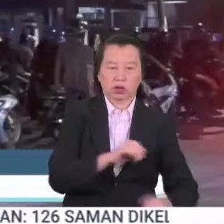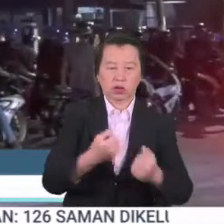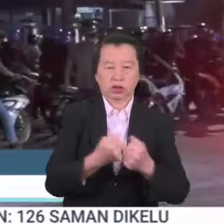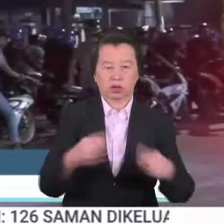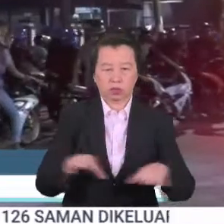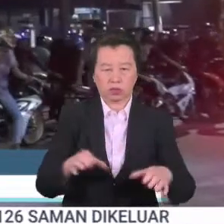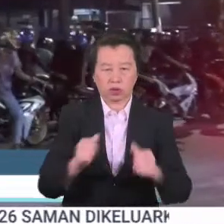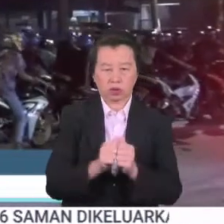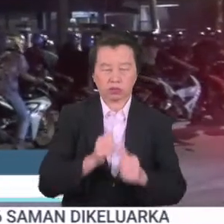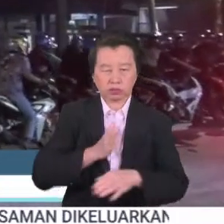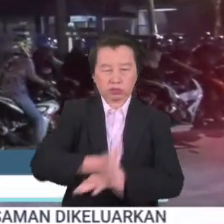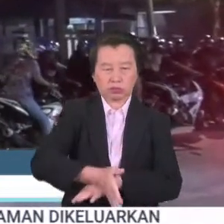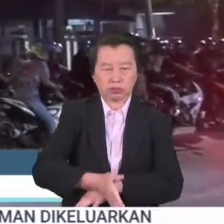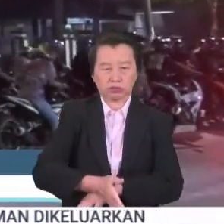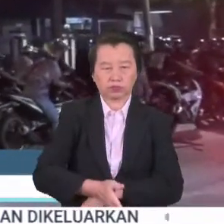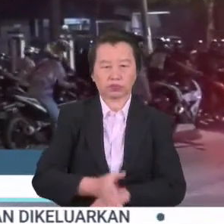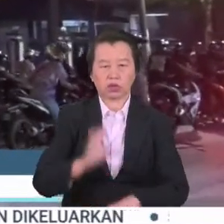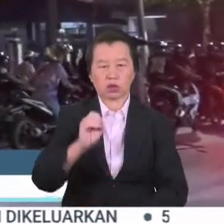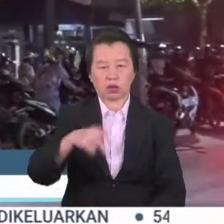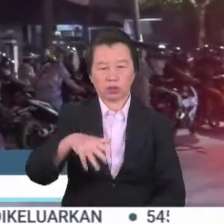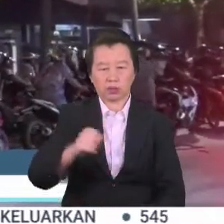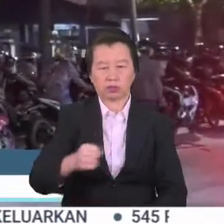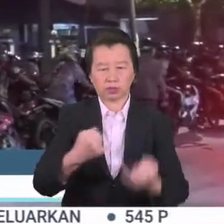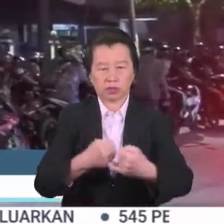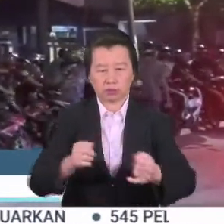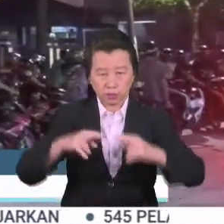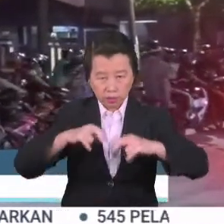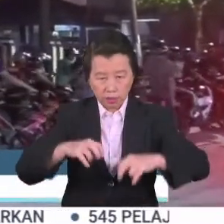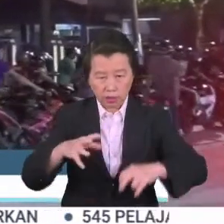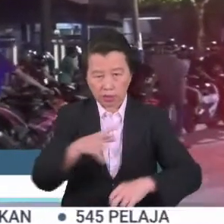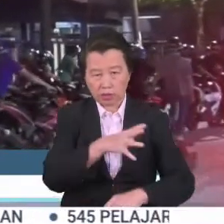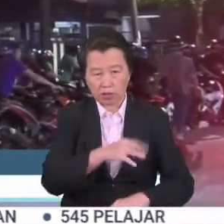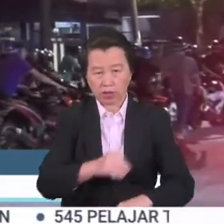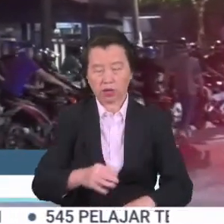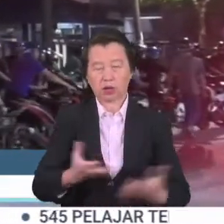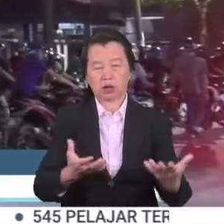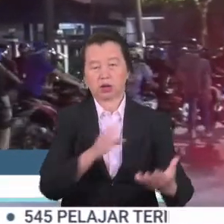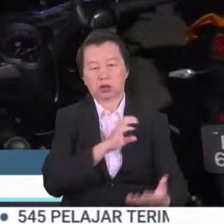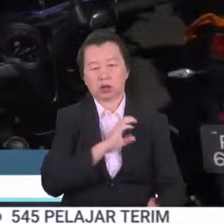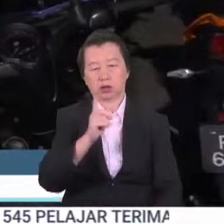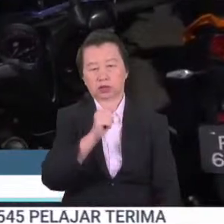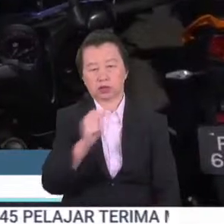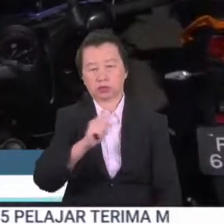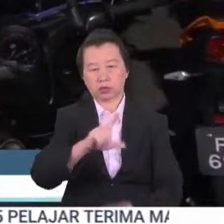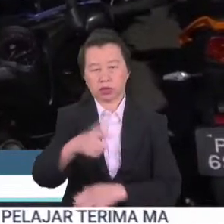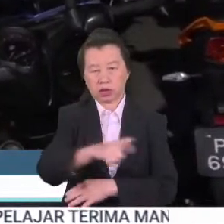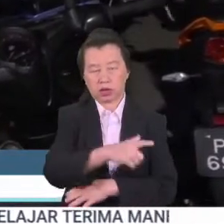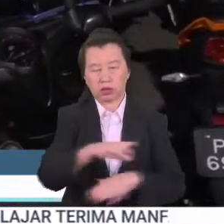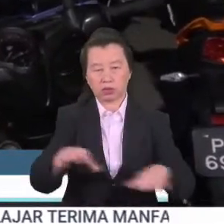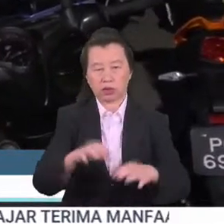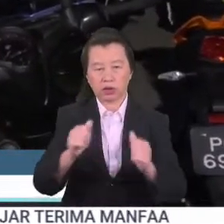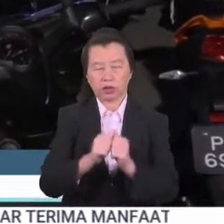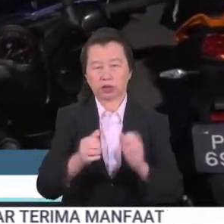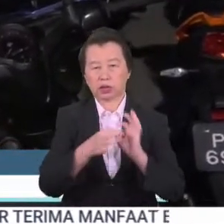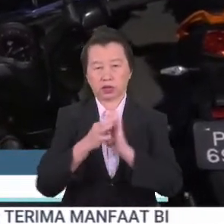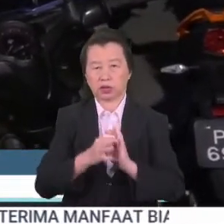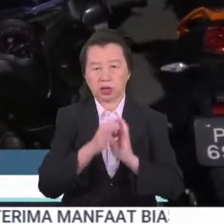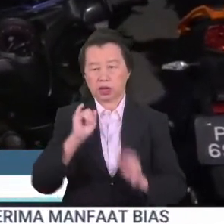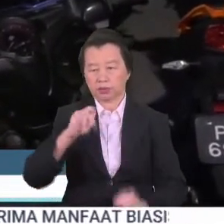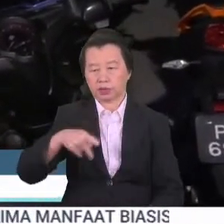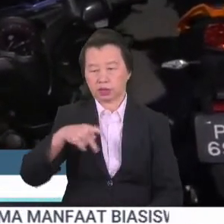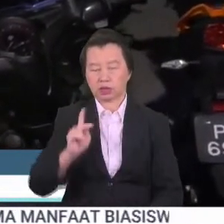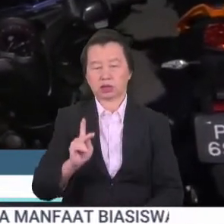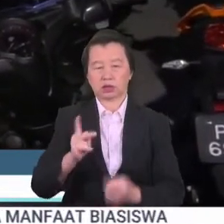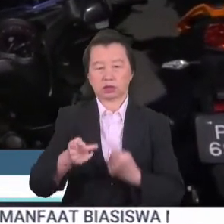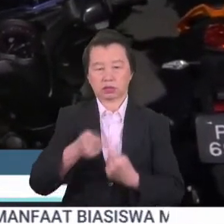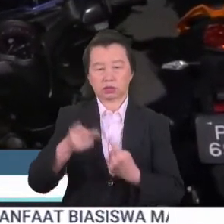modifikasi keterlaluan operasi jabatan siasatan dan penguatkuasaan trafik ipd timur laut itu dijalankan dengan kerjasama IPK